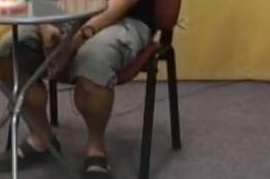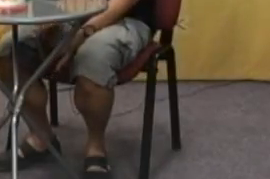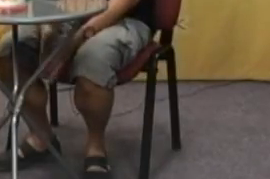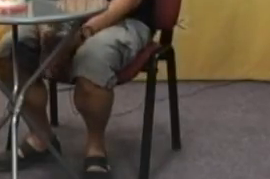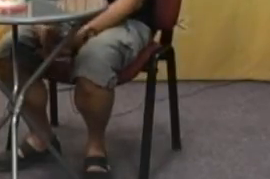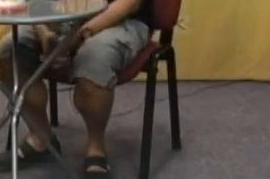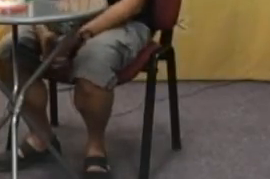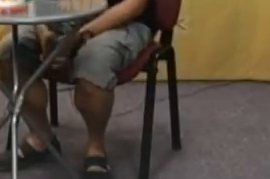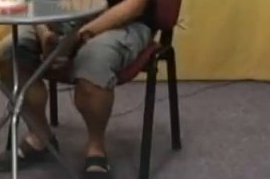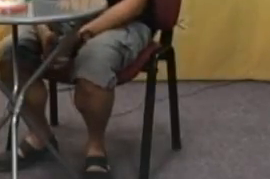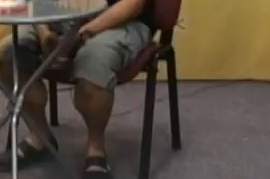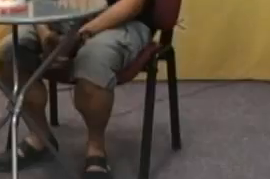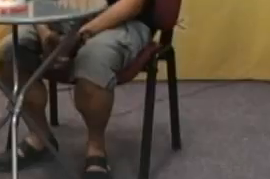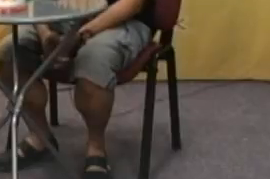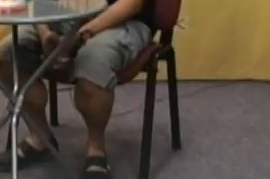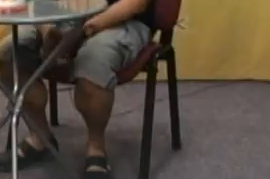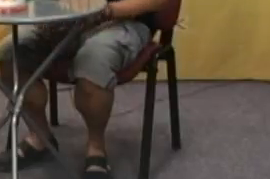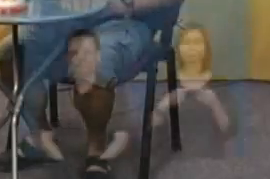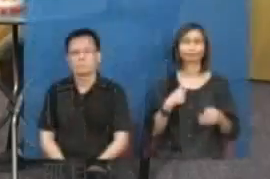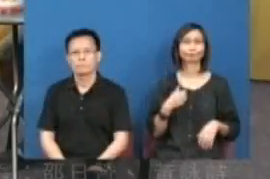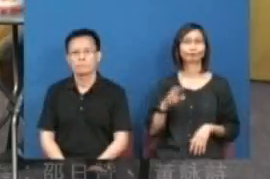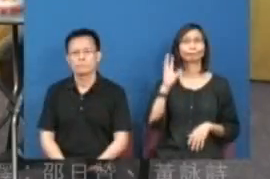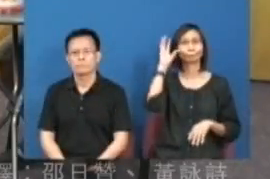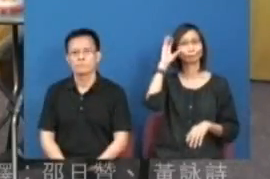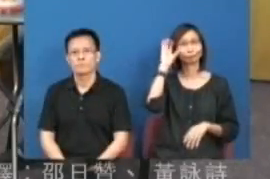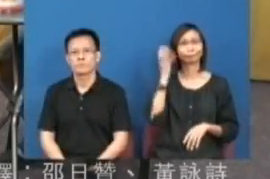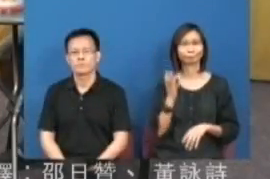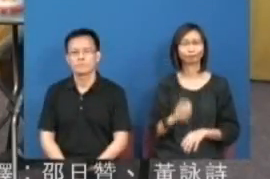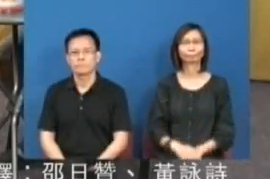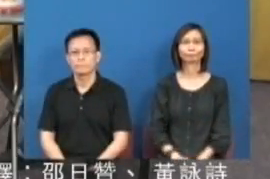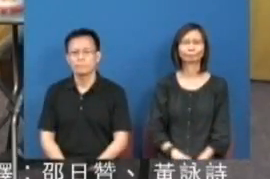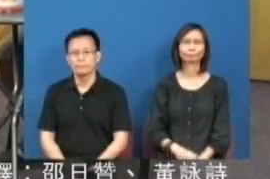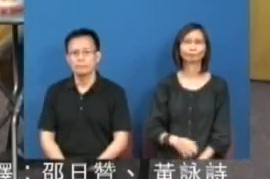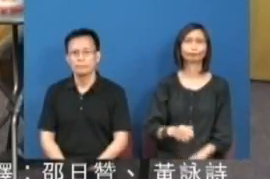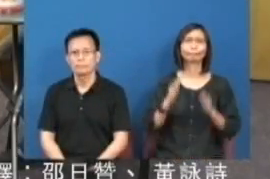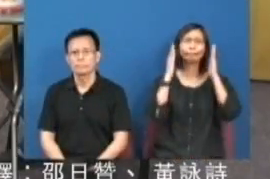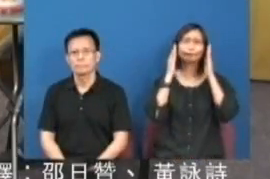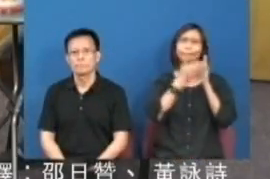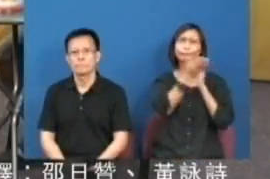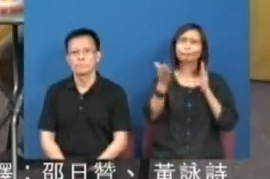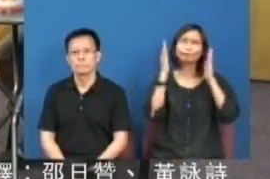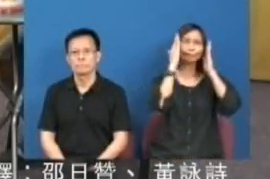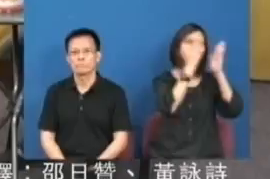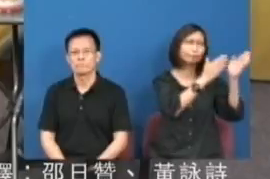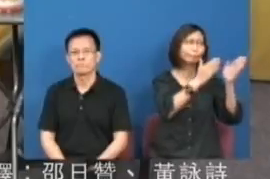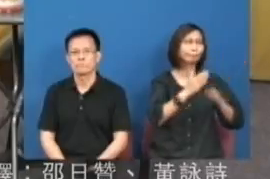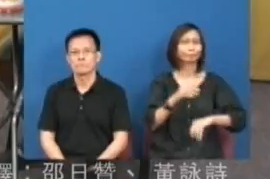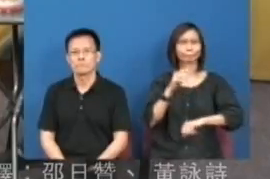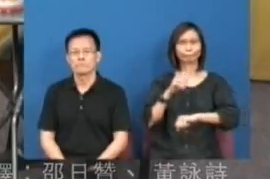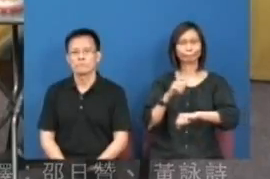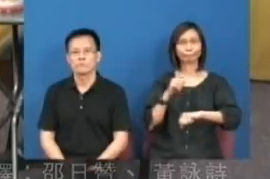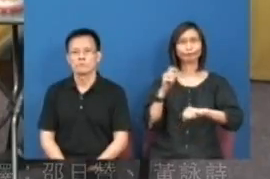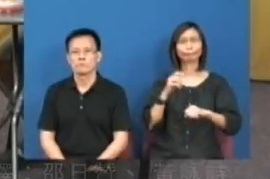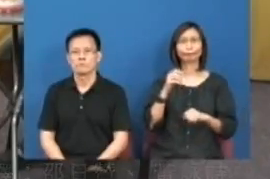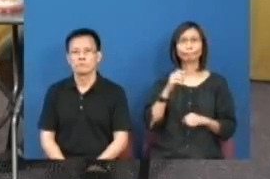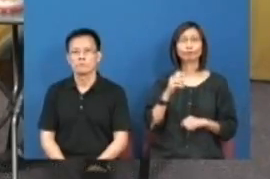埋阿湛嘅，系啦。好啦，就其实如果大家有睇向左望节目咧，我哋其实呢个节目其中一个经常讲